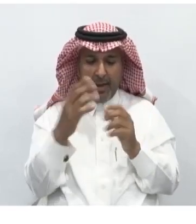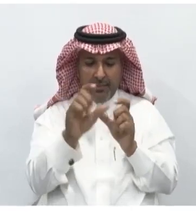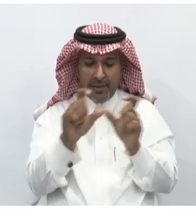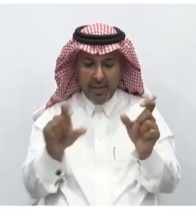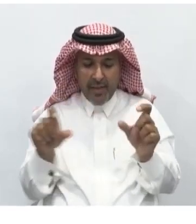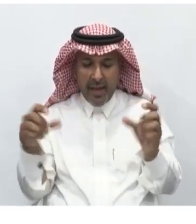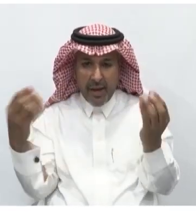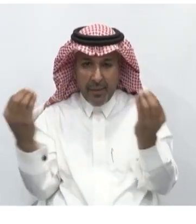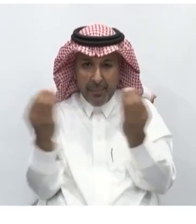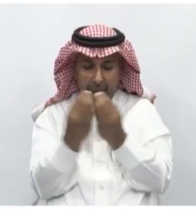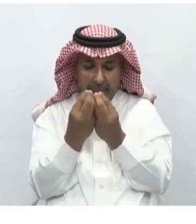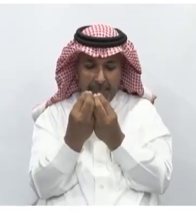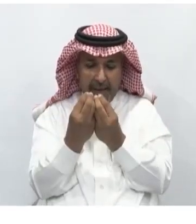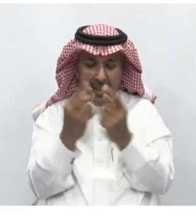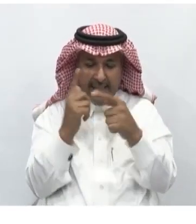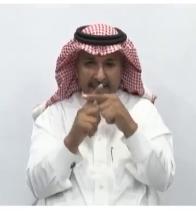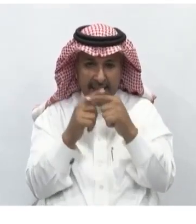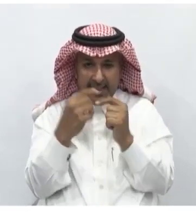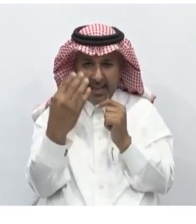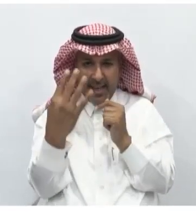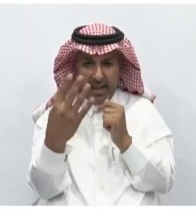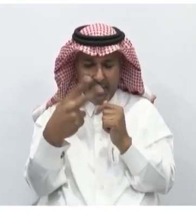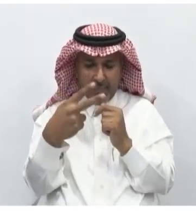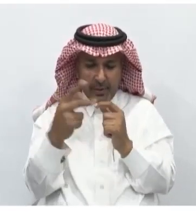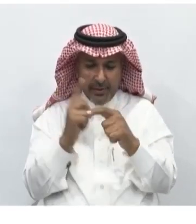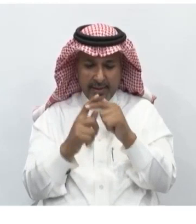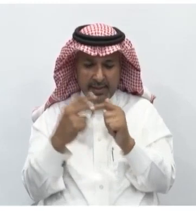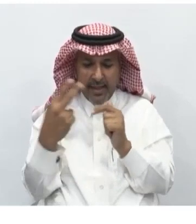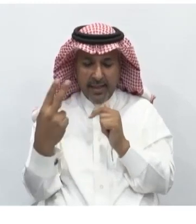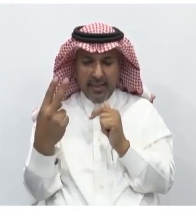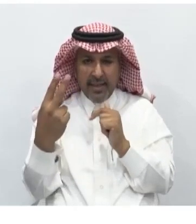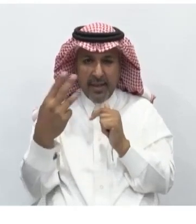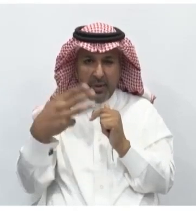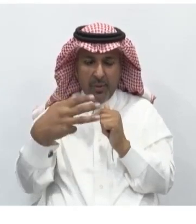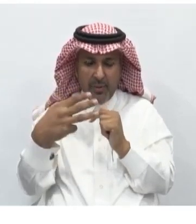16 مضروبة في أربعة وسيعطيني الناتج 120.38